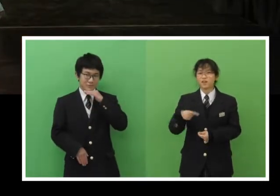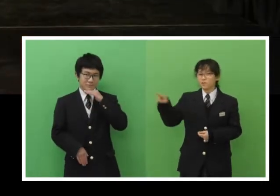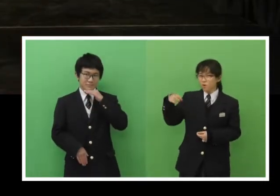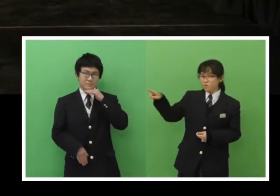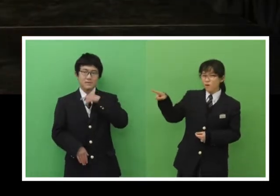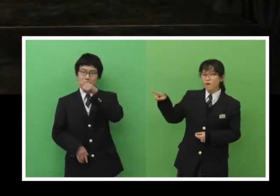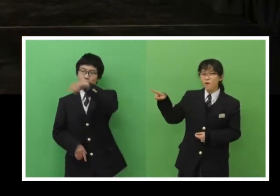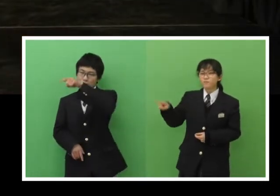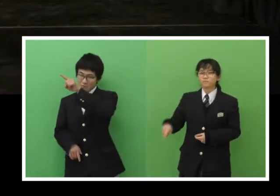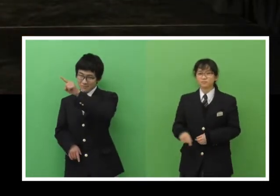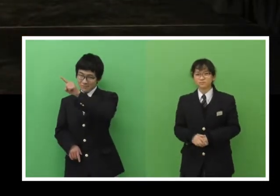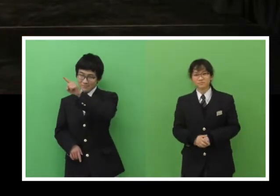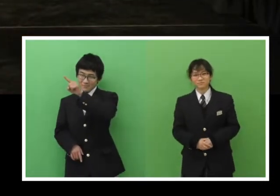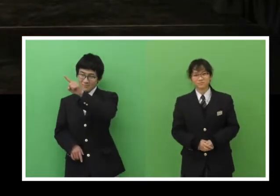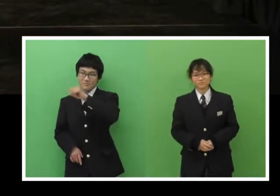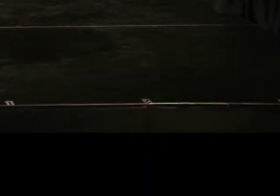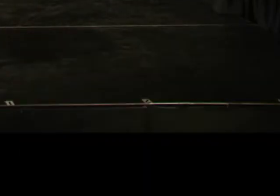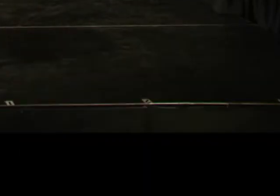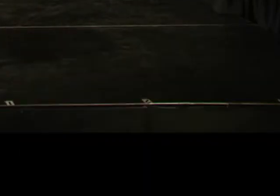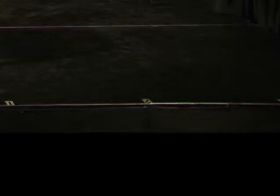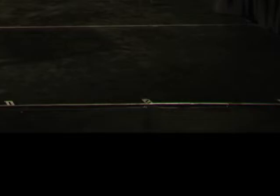こう行こう 行こう。